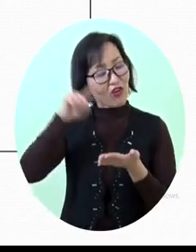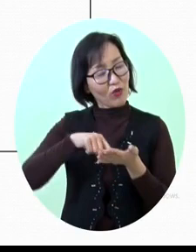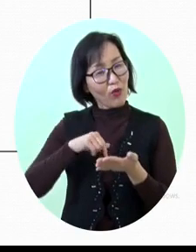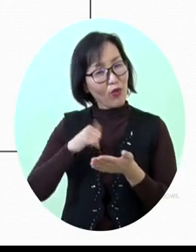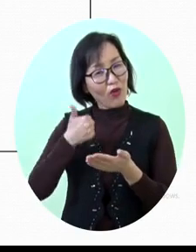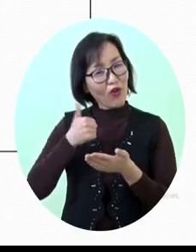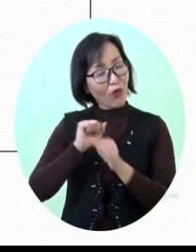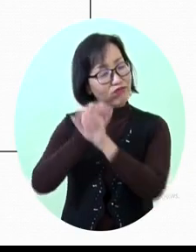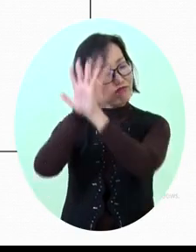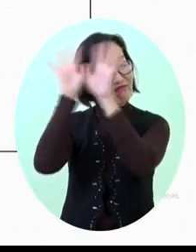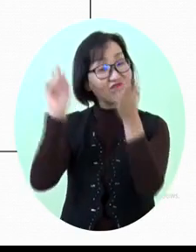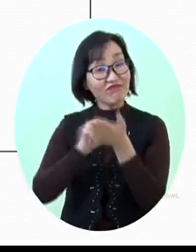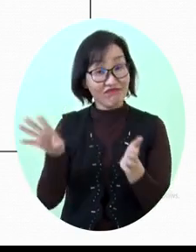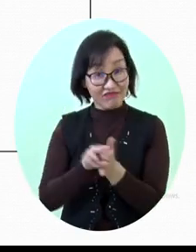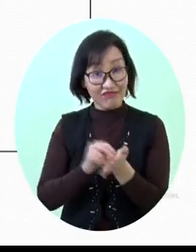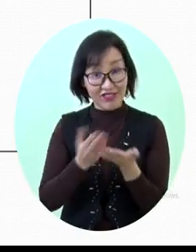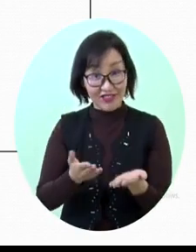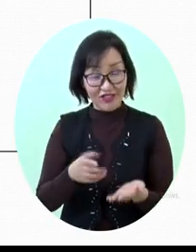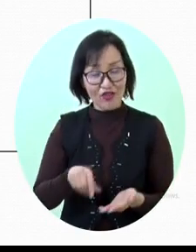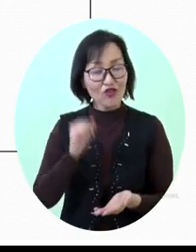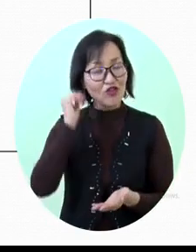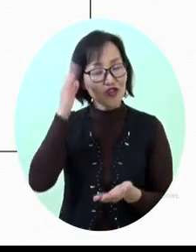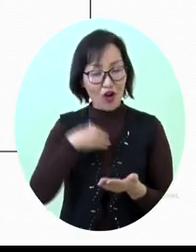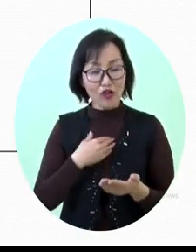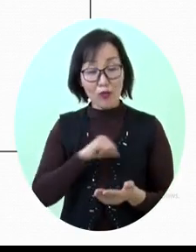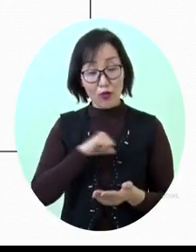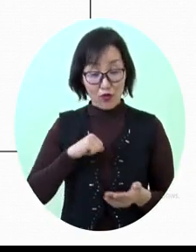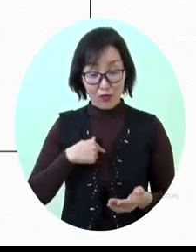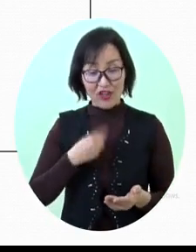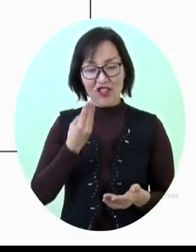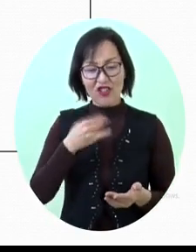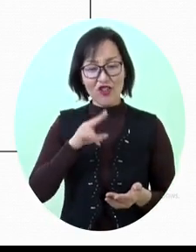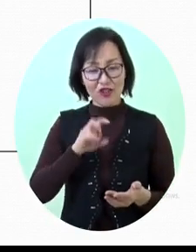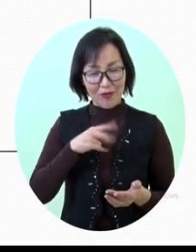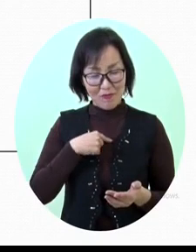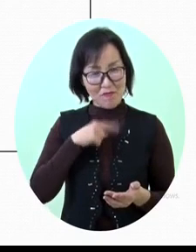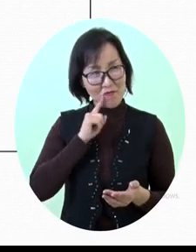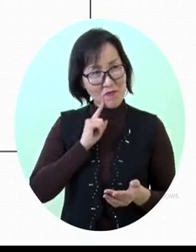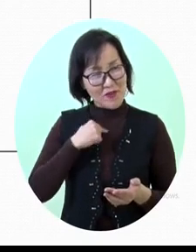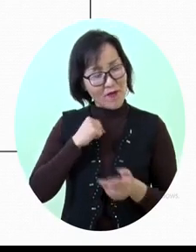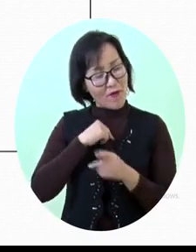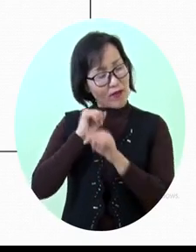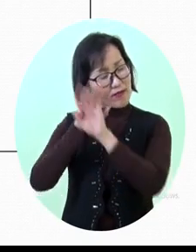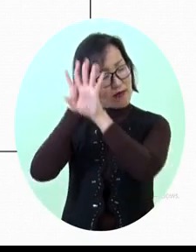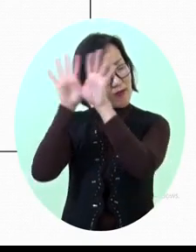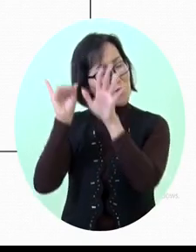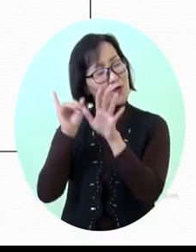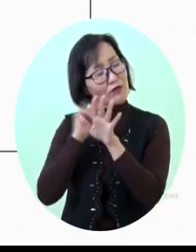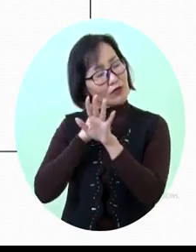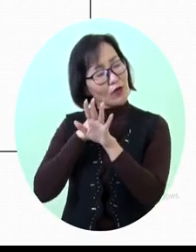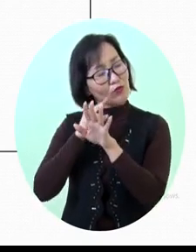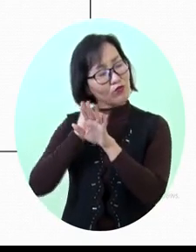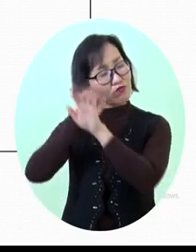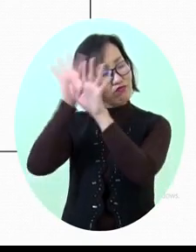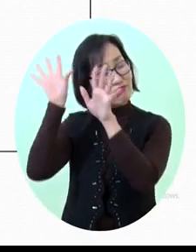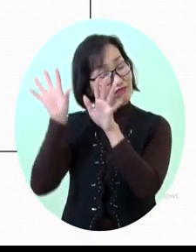хэлнэ. За, бид нар бас би шийдтэн бол гэд урнаар төсөөлөн бодсон хүүхдүүд шийдтэн амьдрал дээр байдаггүй, хэрвээ би шийдтэн байсан бол